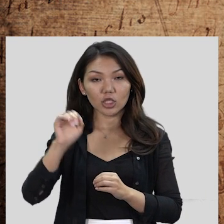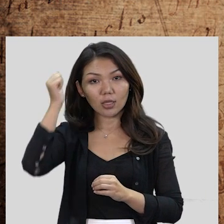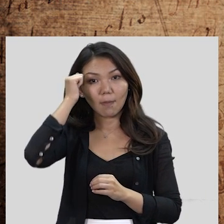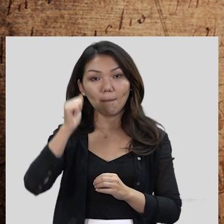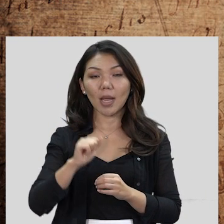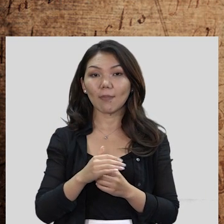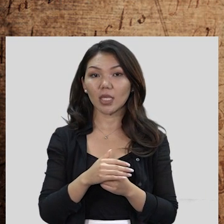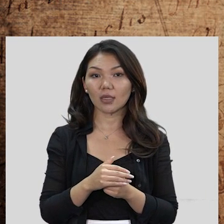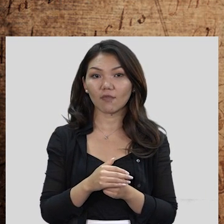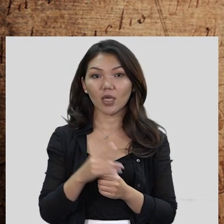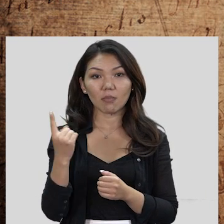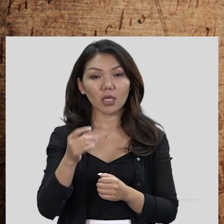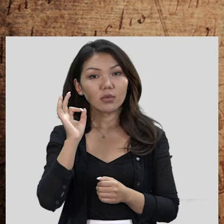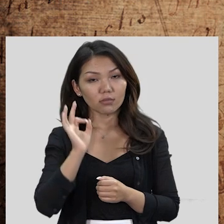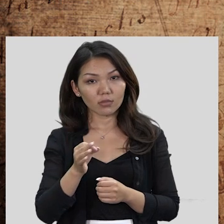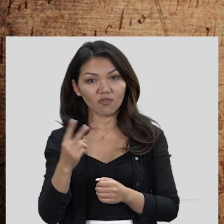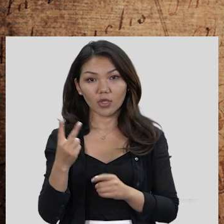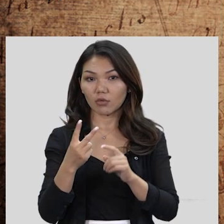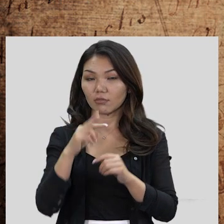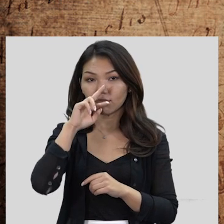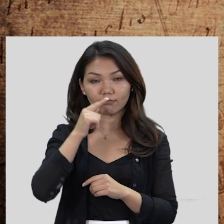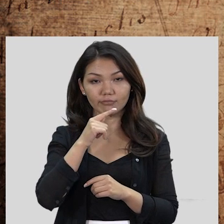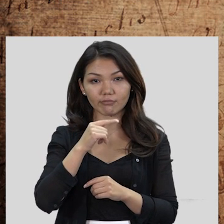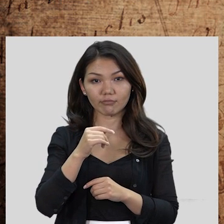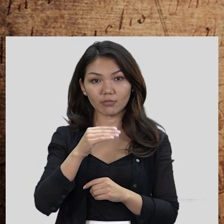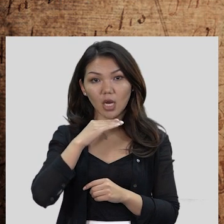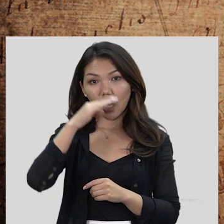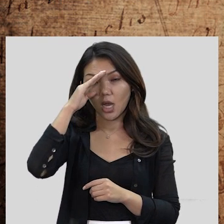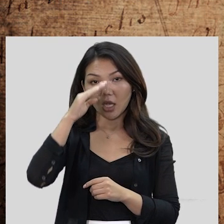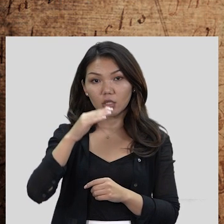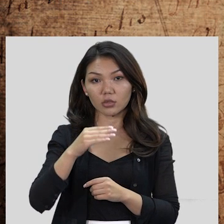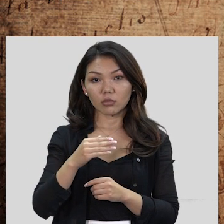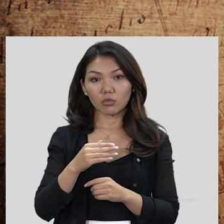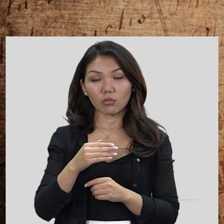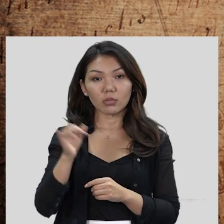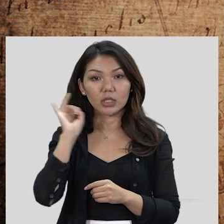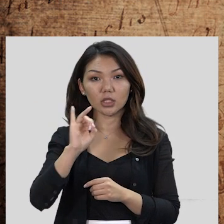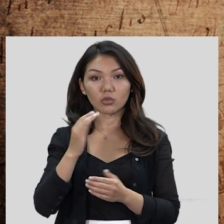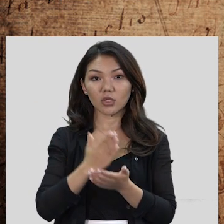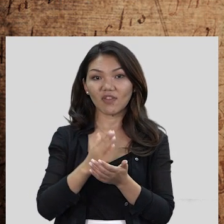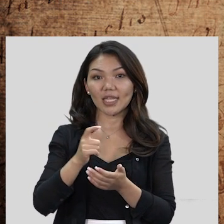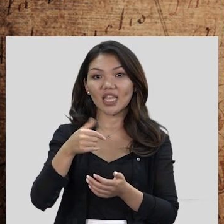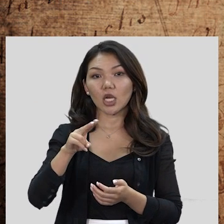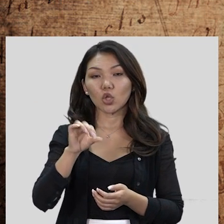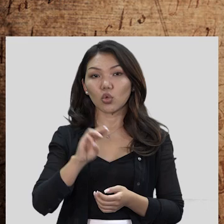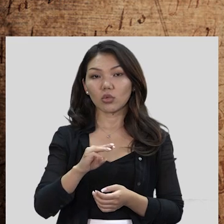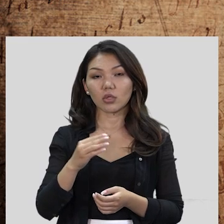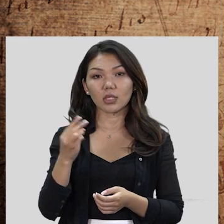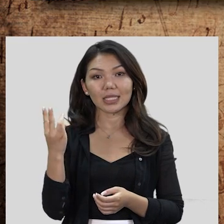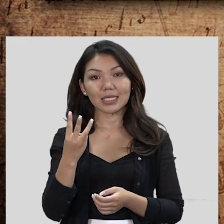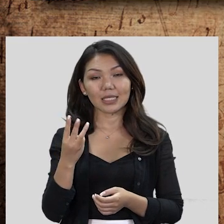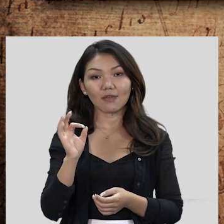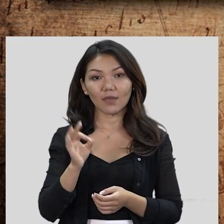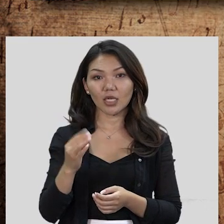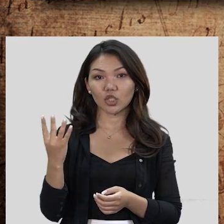верно второе неверно отцом истории считается геродот третье верно четвертое неверно